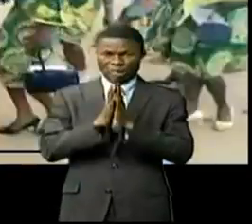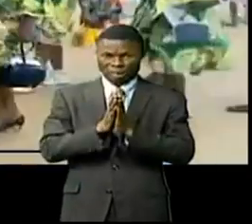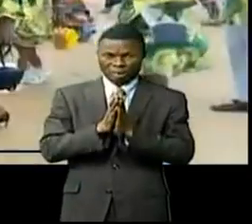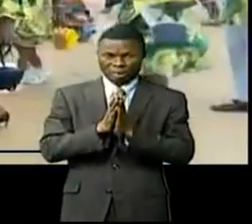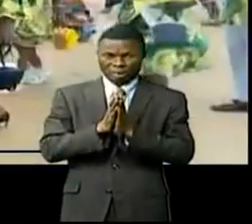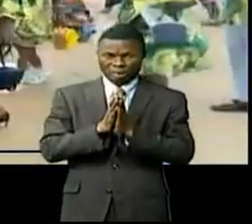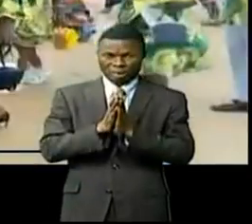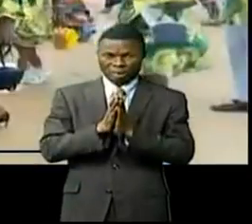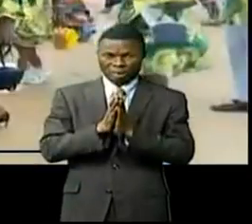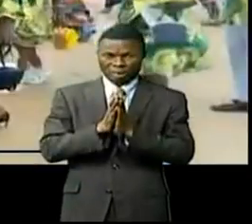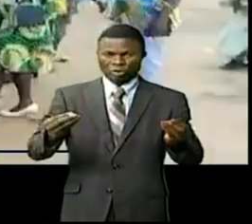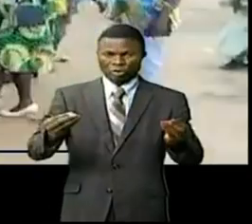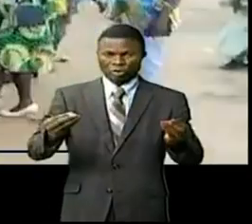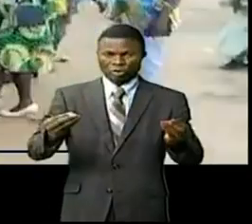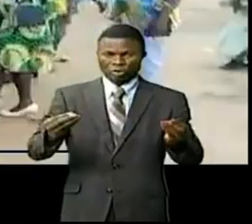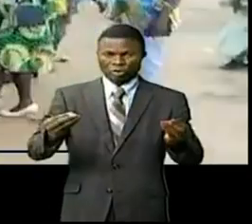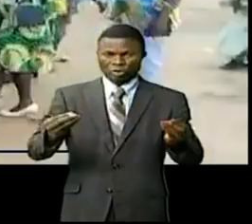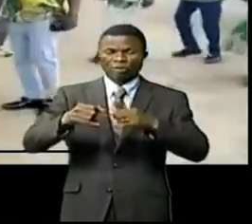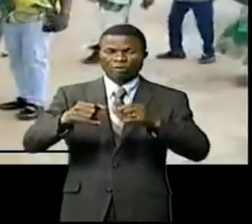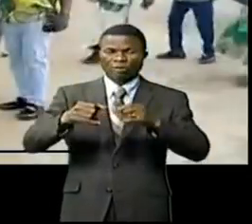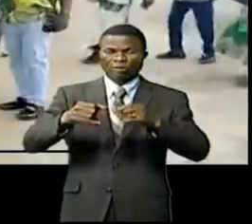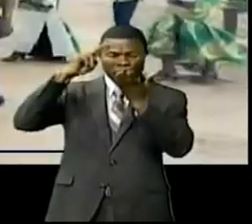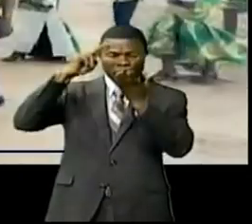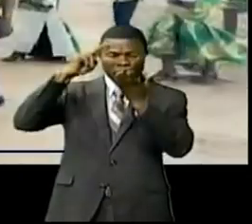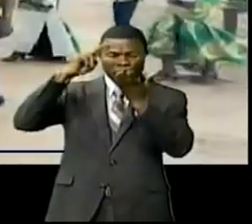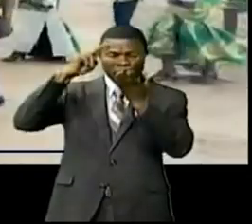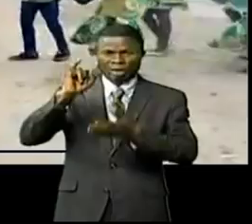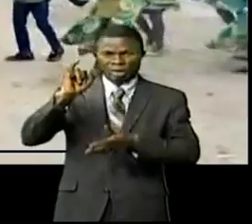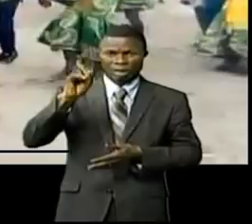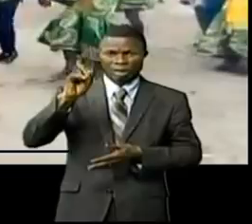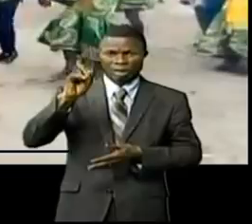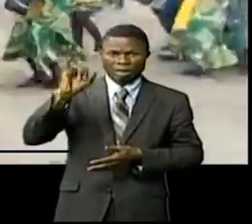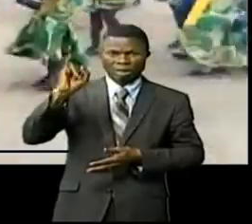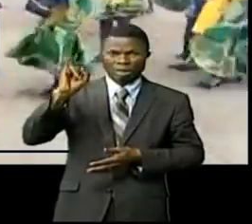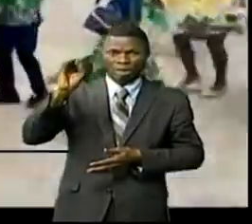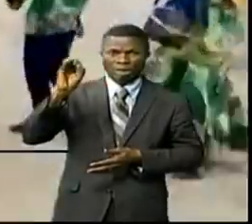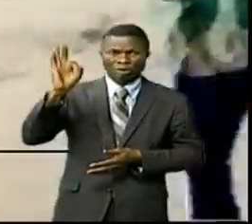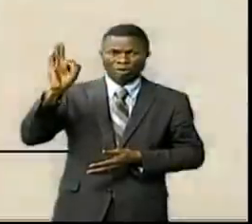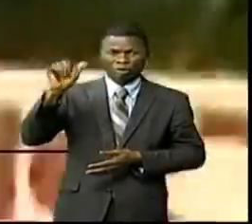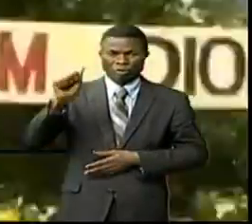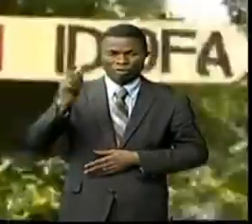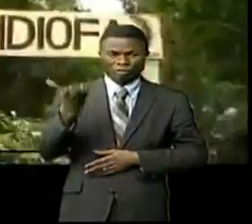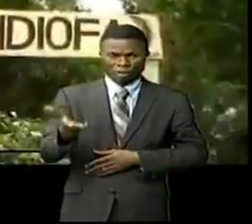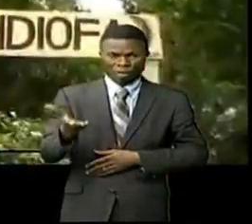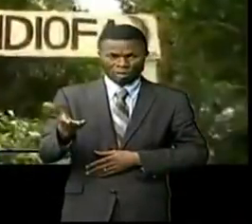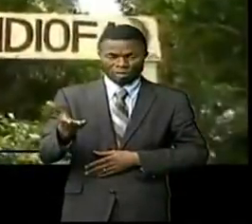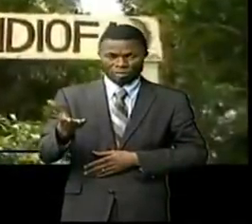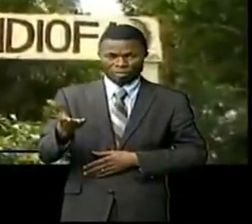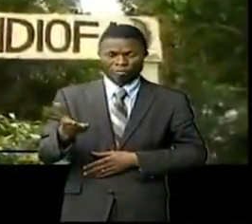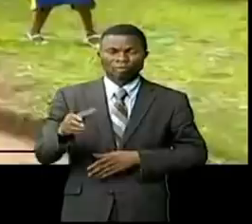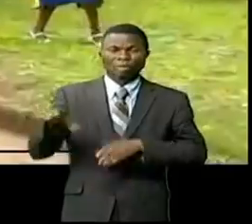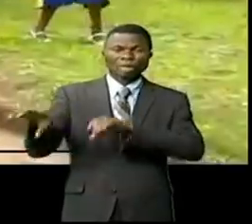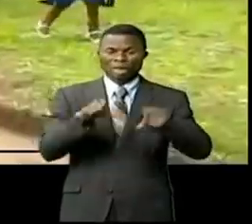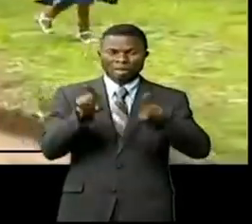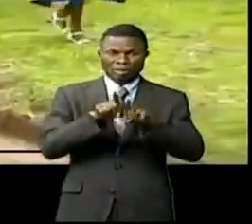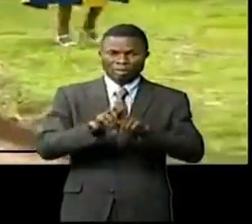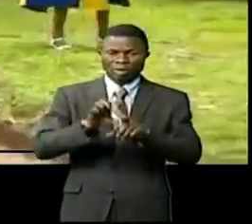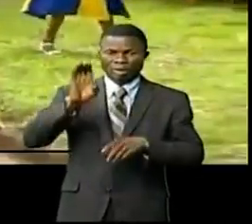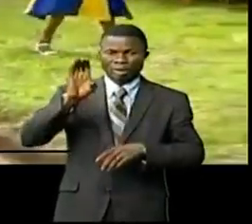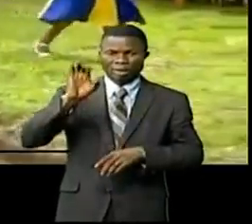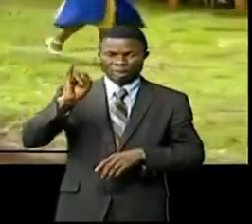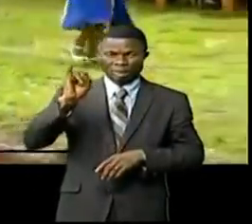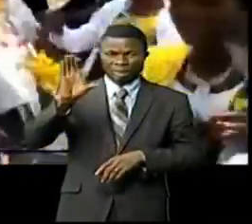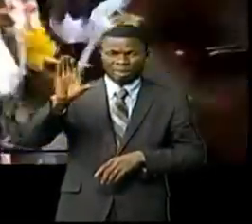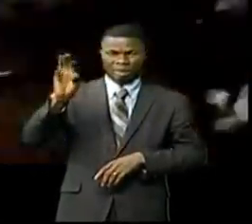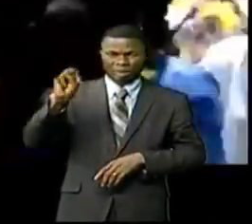résultat qui a sanctionné la première session à l'Institut supérieur de commerce d'Idiofa. Même cérémonie à l'ISTEM Idiofa où